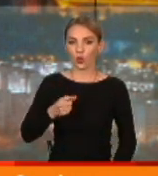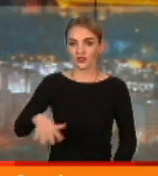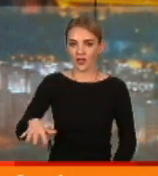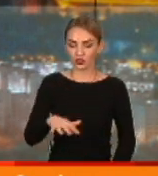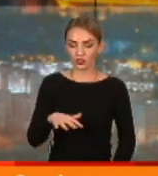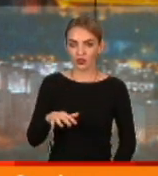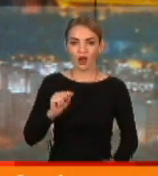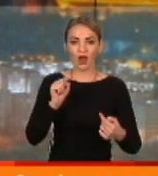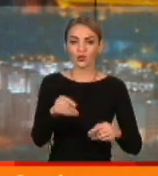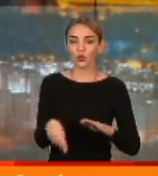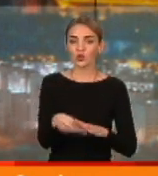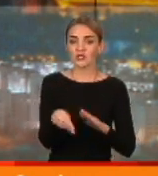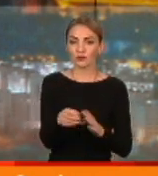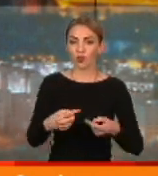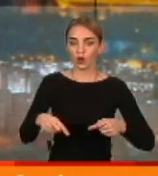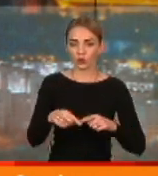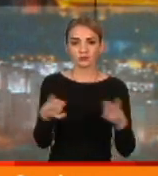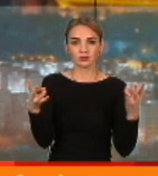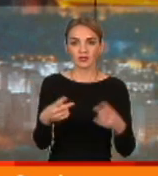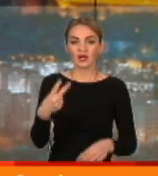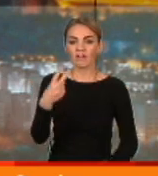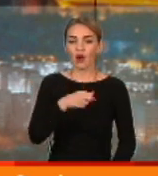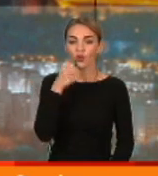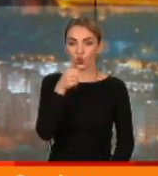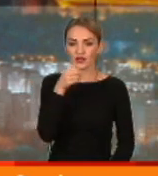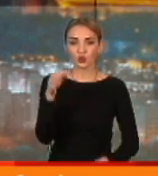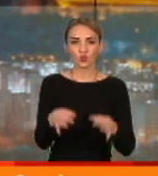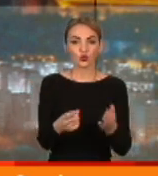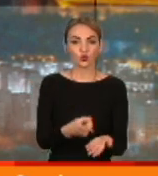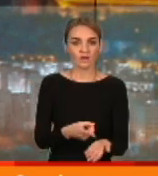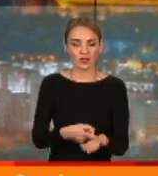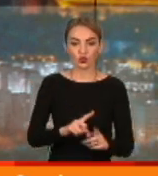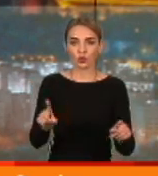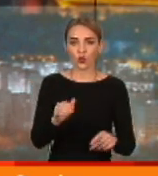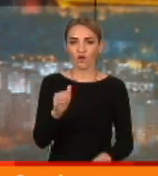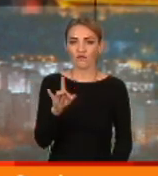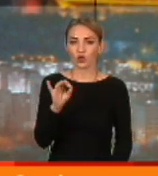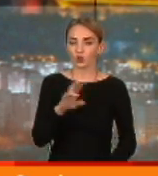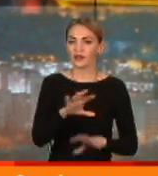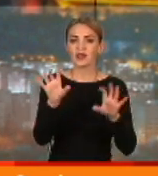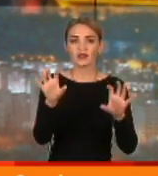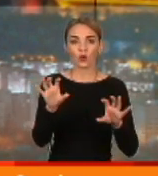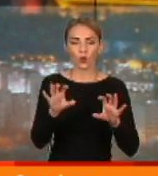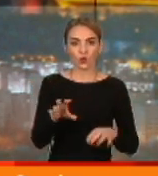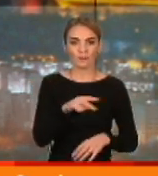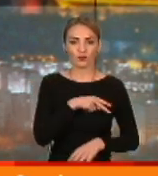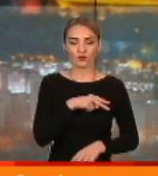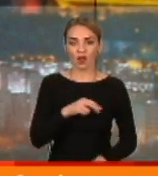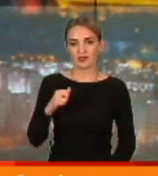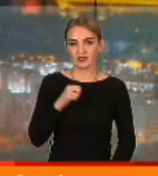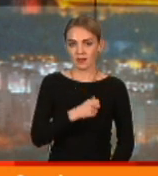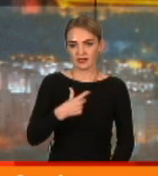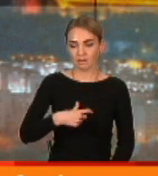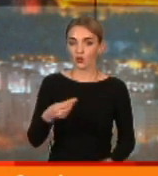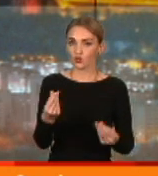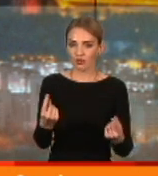І антикорупційним органам знадобилося аж 2 роки, аби в суді довести, що Франчук незаконно преміював сам себе.